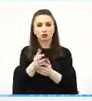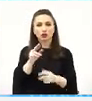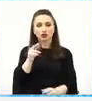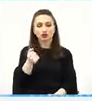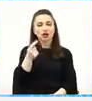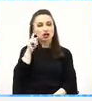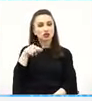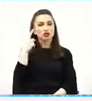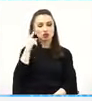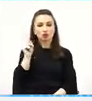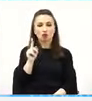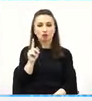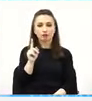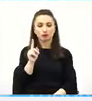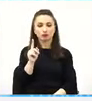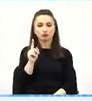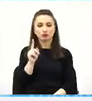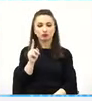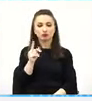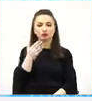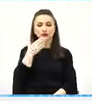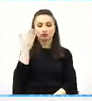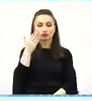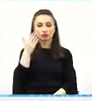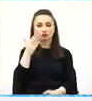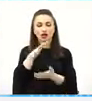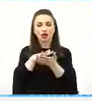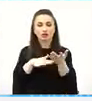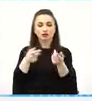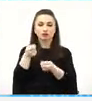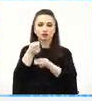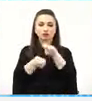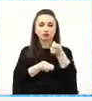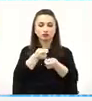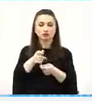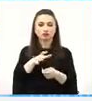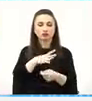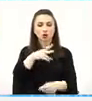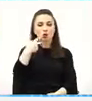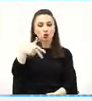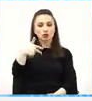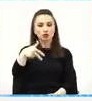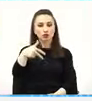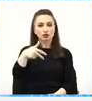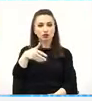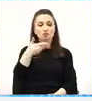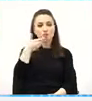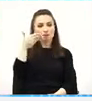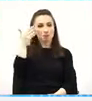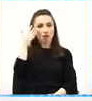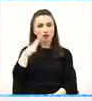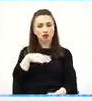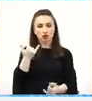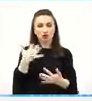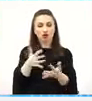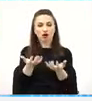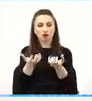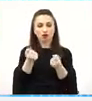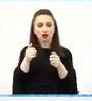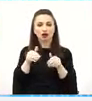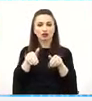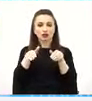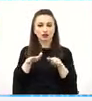და იცით რომ განცხადებების წარდგენის ბოლო ვადად განსაზღვრული იყო 30 მაისი და მივიღეთ